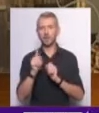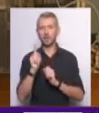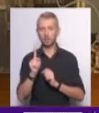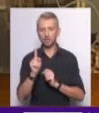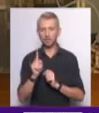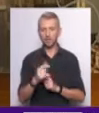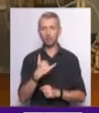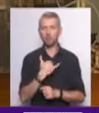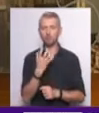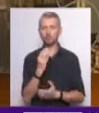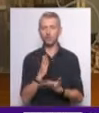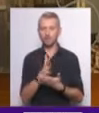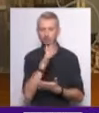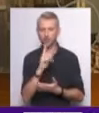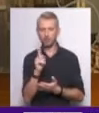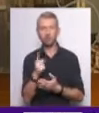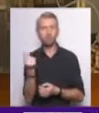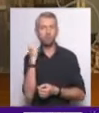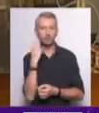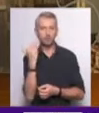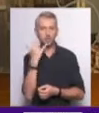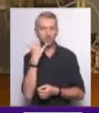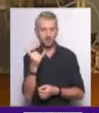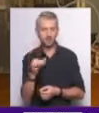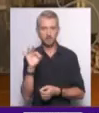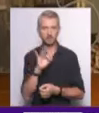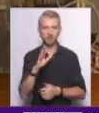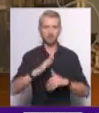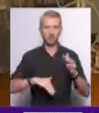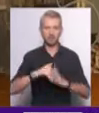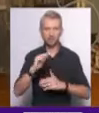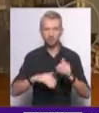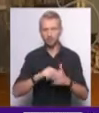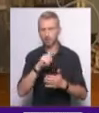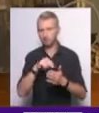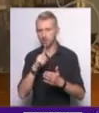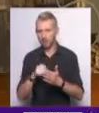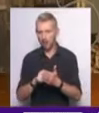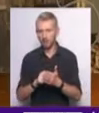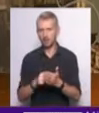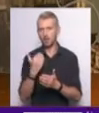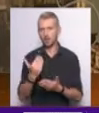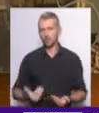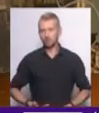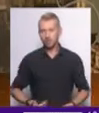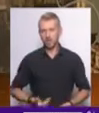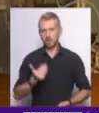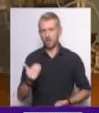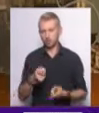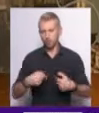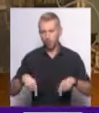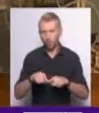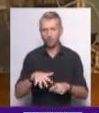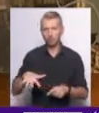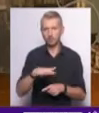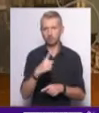223-09-71. У нас ще є час для того, щоб ми почули ваші дзвінки з приводу практичних нюансів, які стосуються життя на вашому окрузі, окрузі